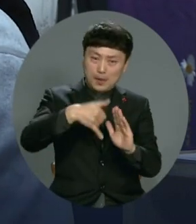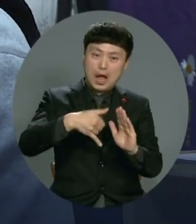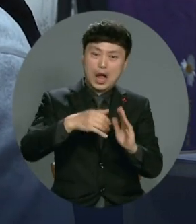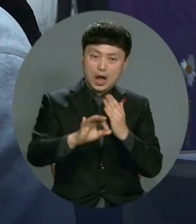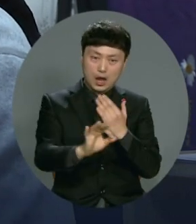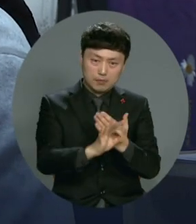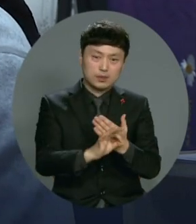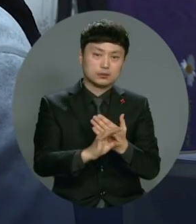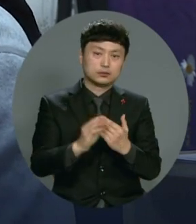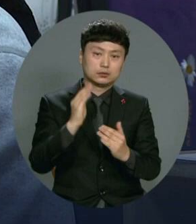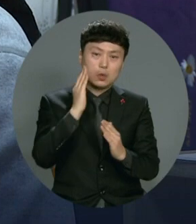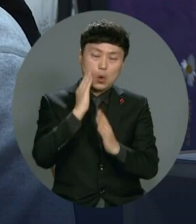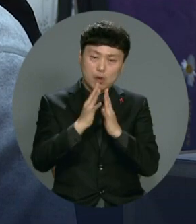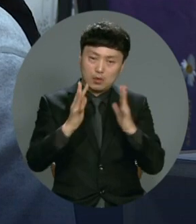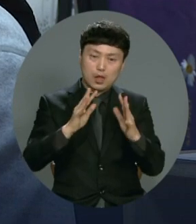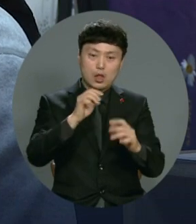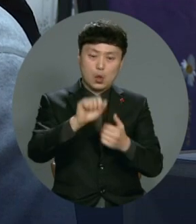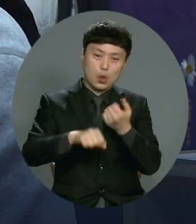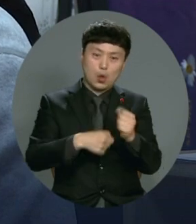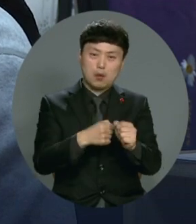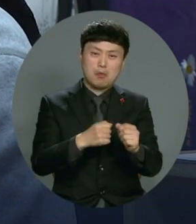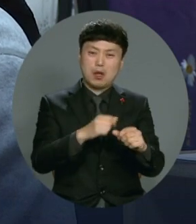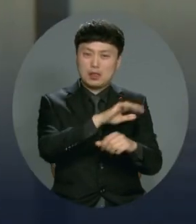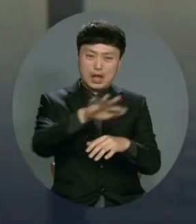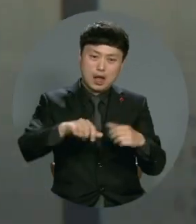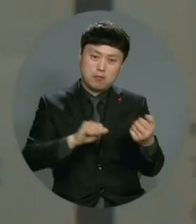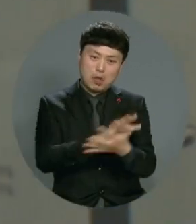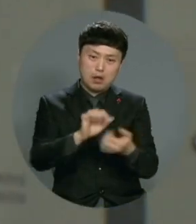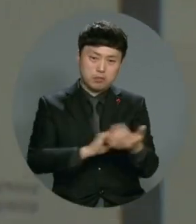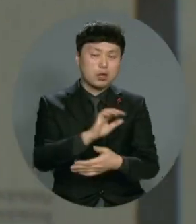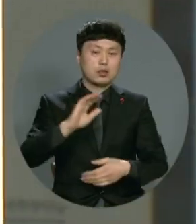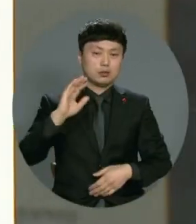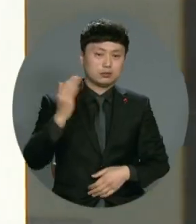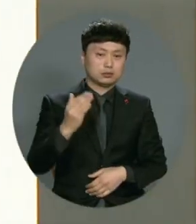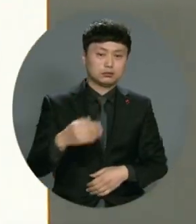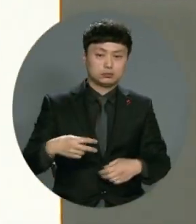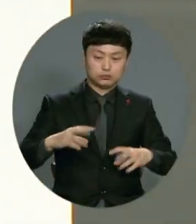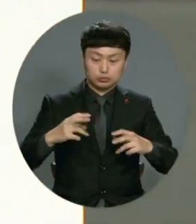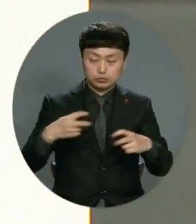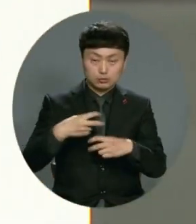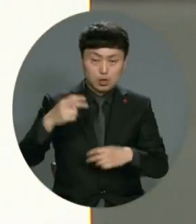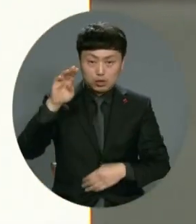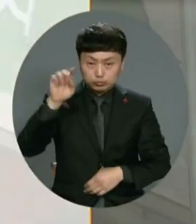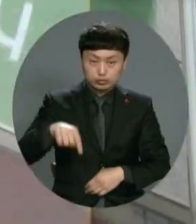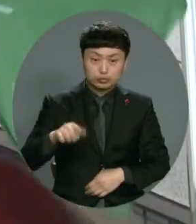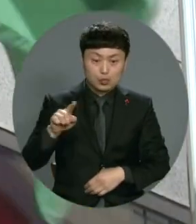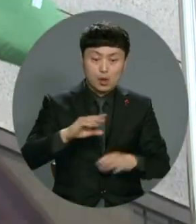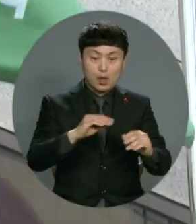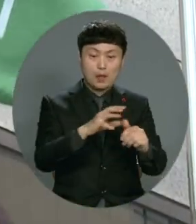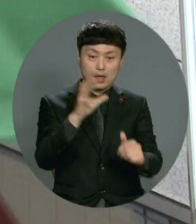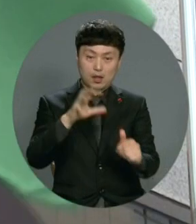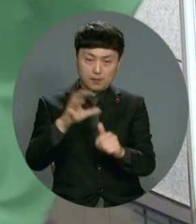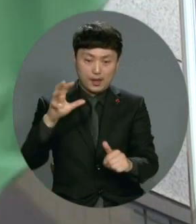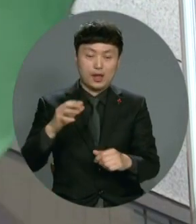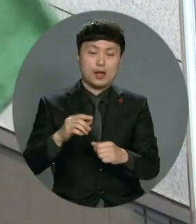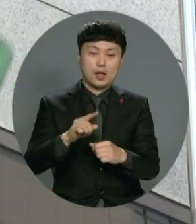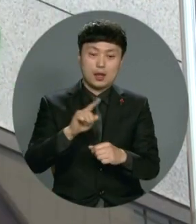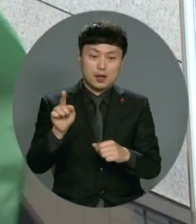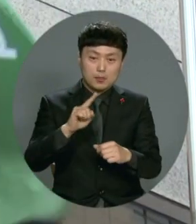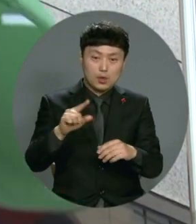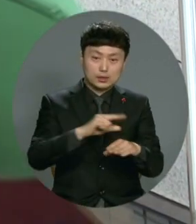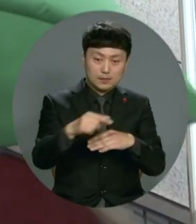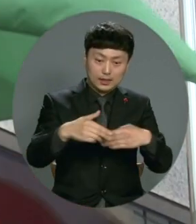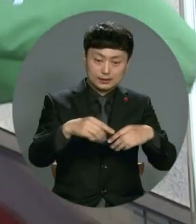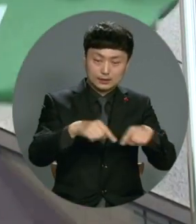상당한 생태계 교란이 예상이 됩니다 국토부는 개발제한구역 해제와 관련해 지자체 권한이